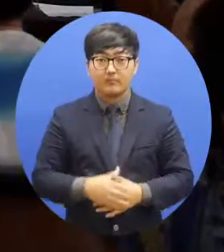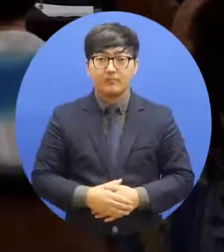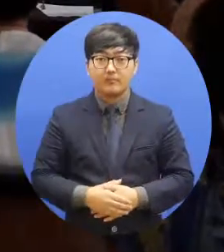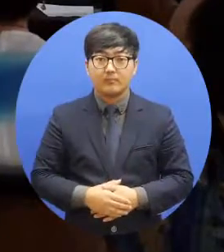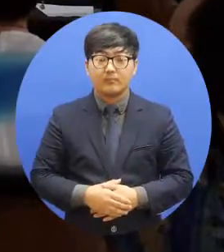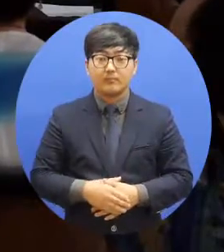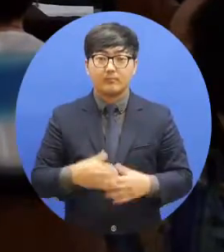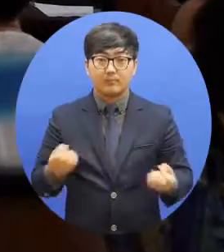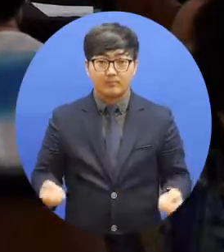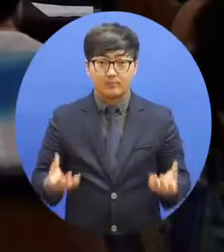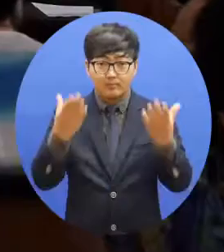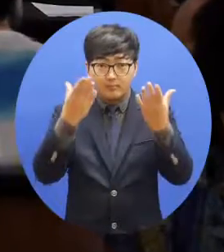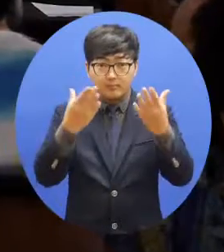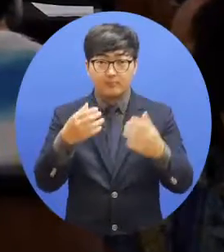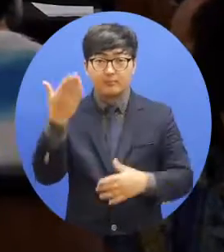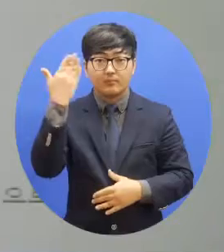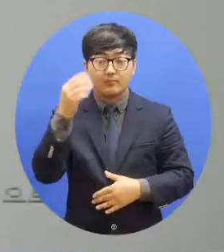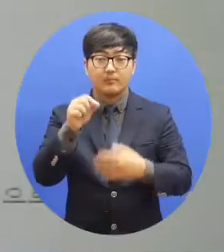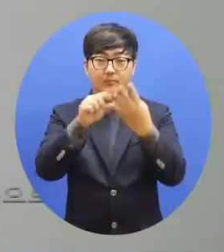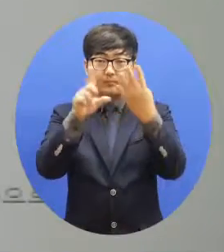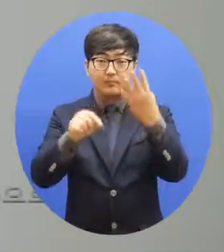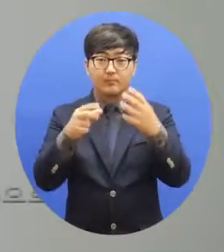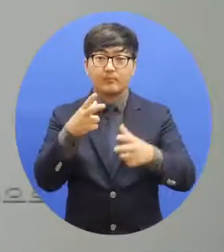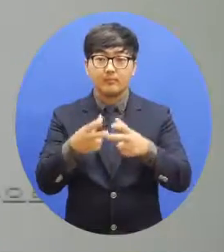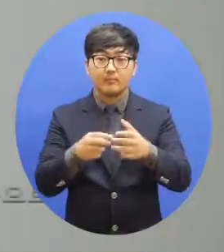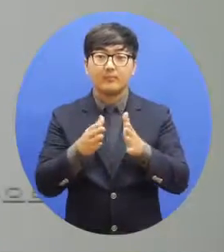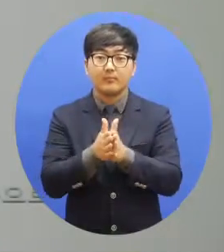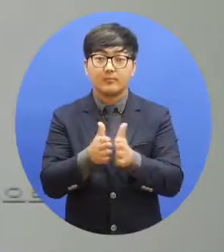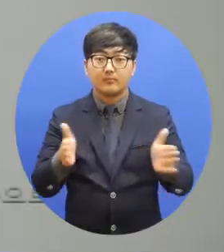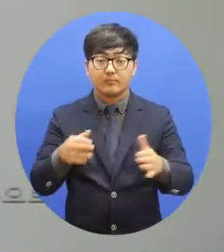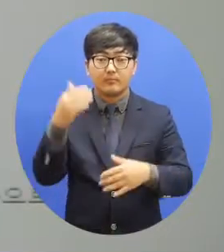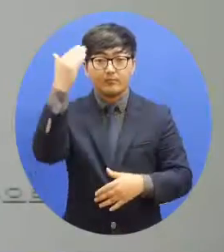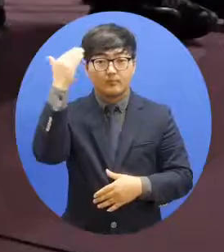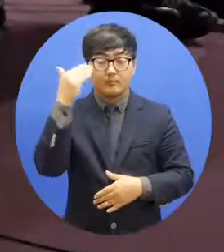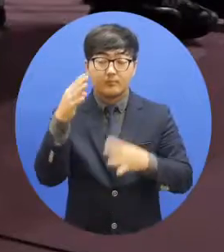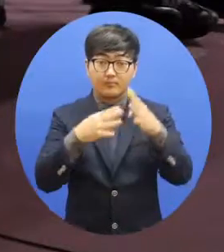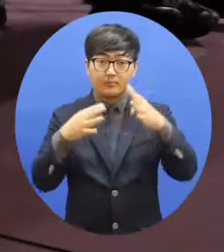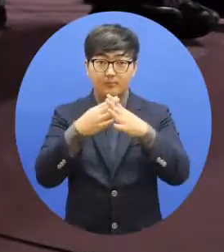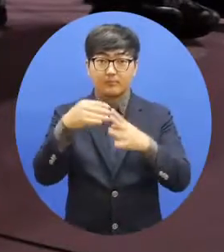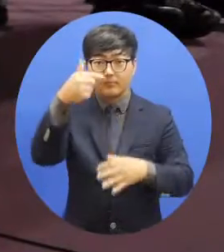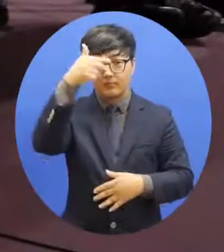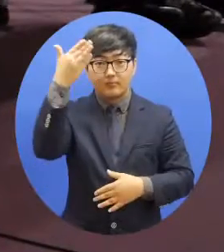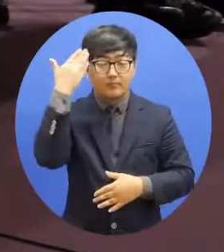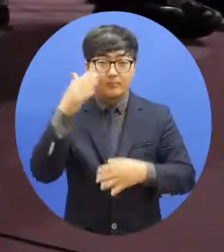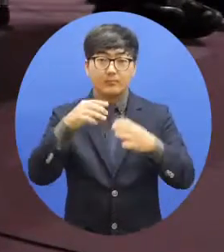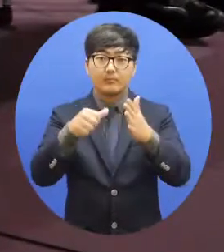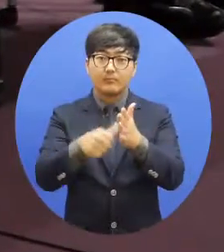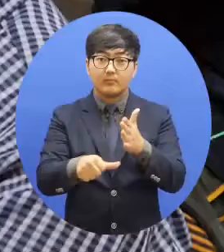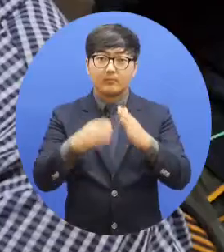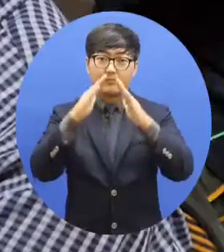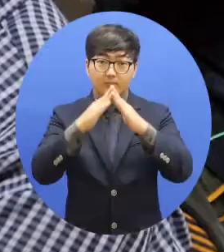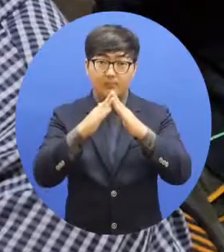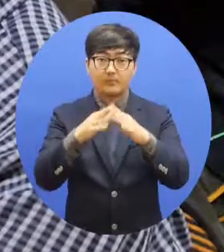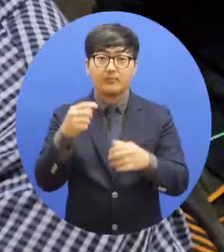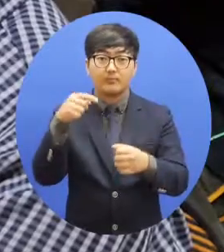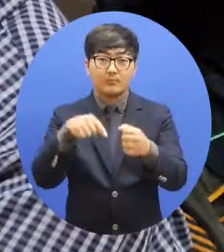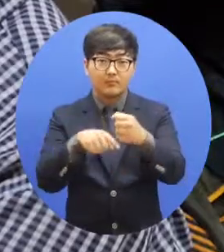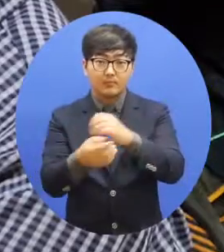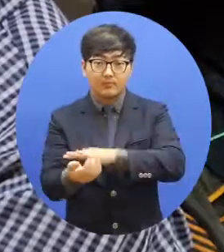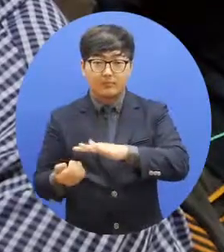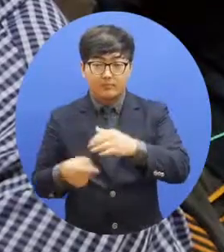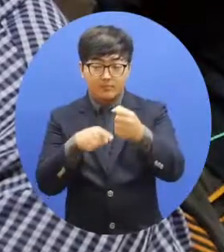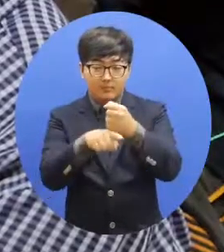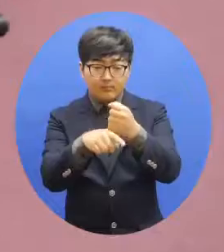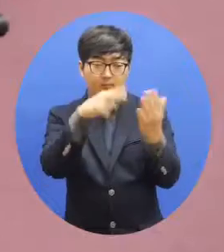이날 시원 에서는 지난 4월 사업을 착수해 국립공주박물관 등 답사와 재래 복식에 대한 선행 연구